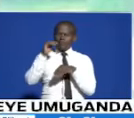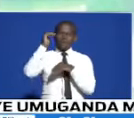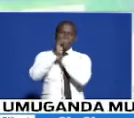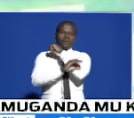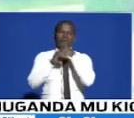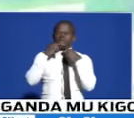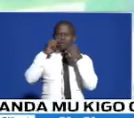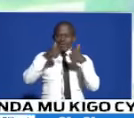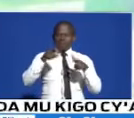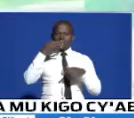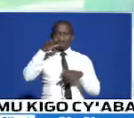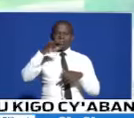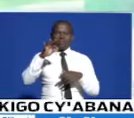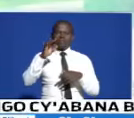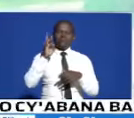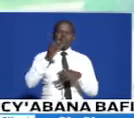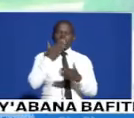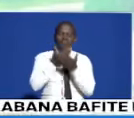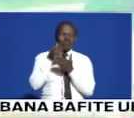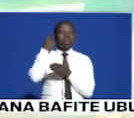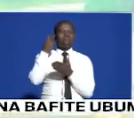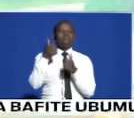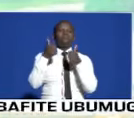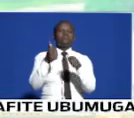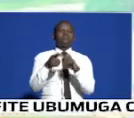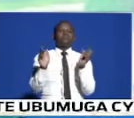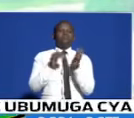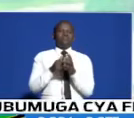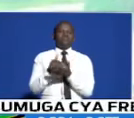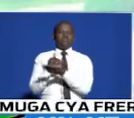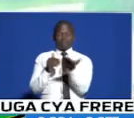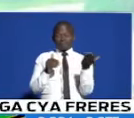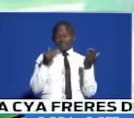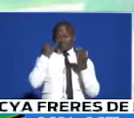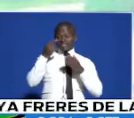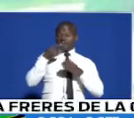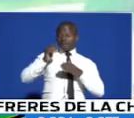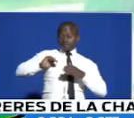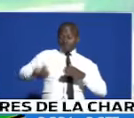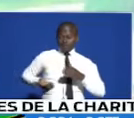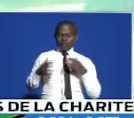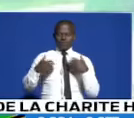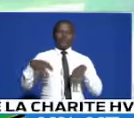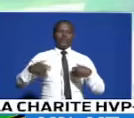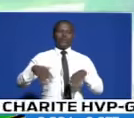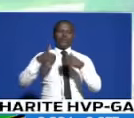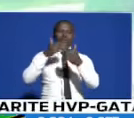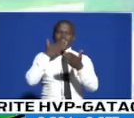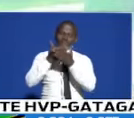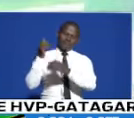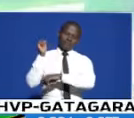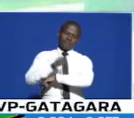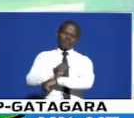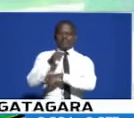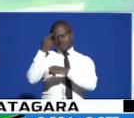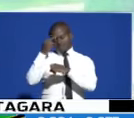bivuga igifaransa bizaba byumvikana, ariko nanone uyu mukandida abaye ari umugore byaba ari byiza kurushaho.